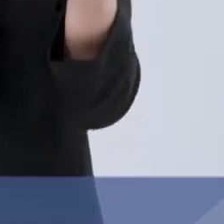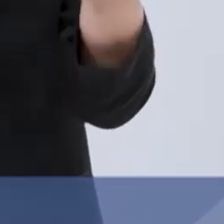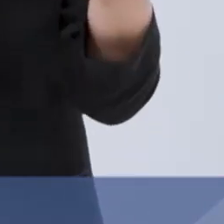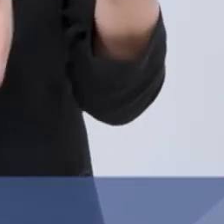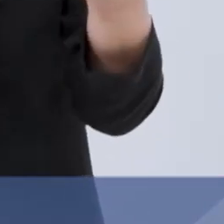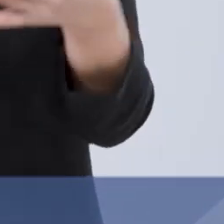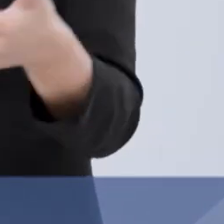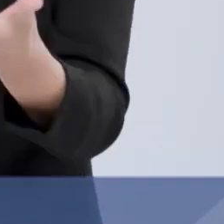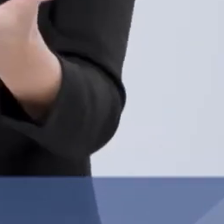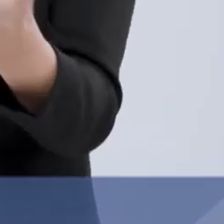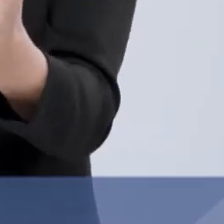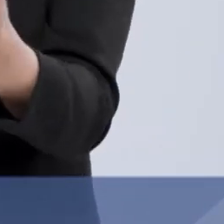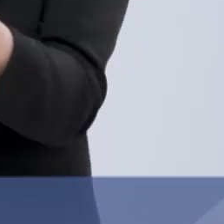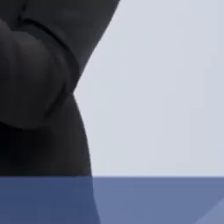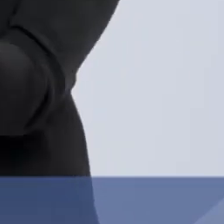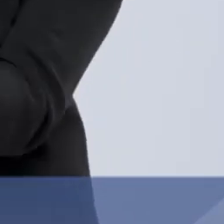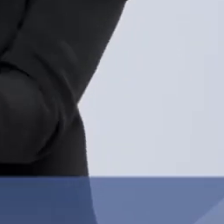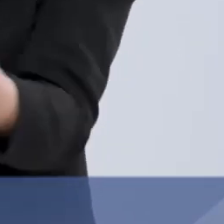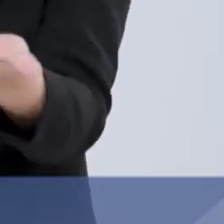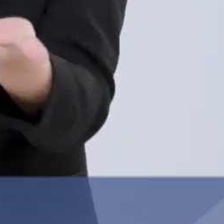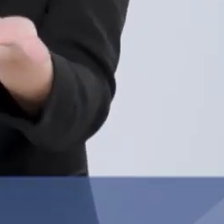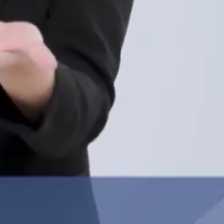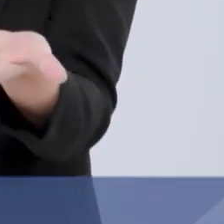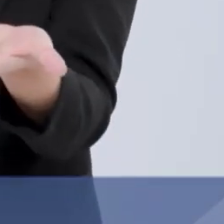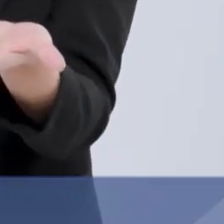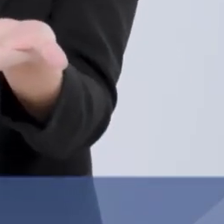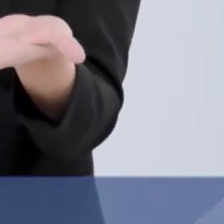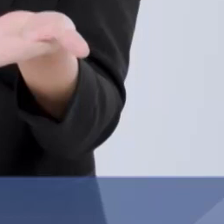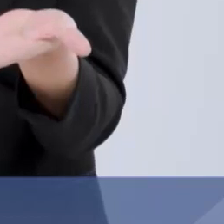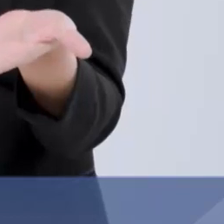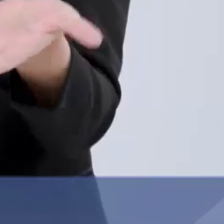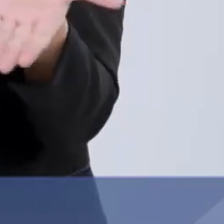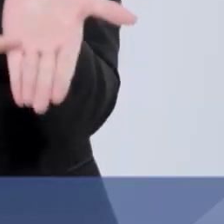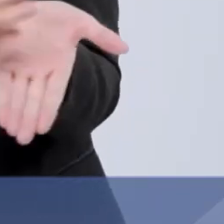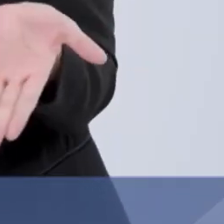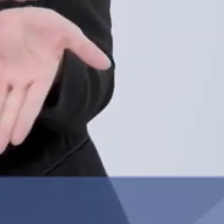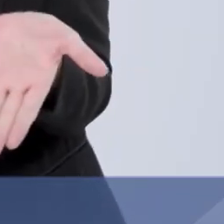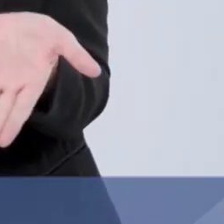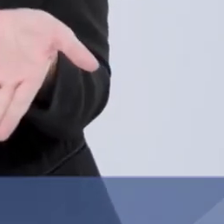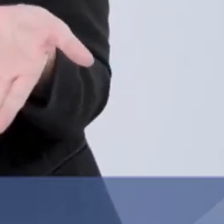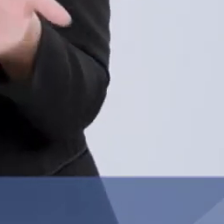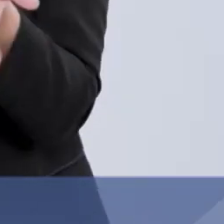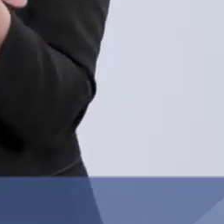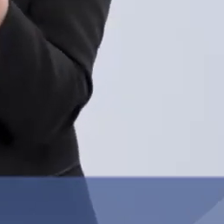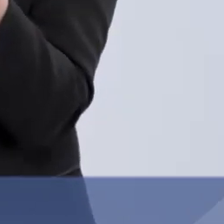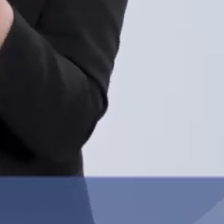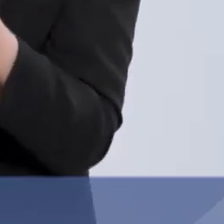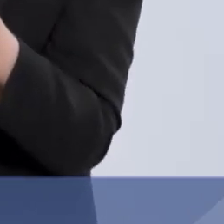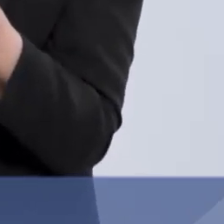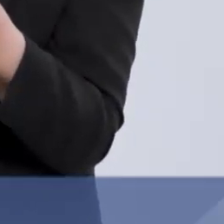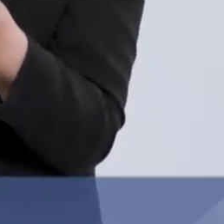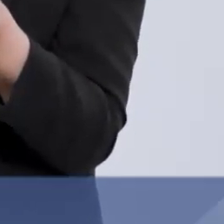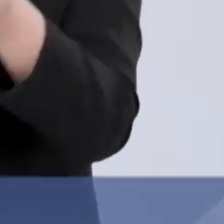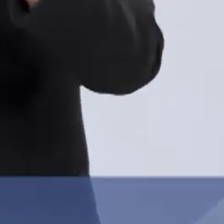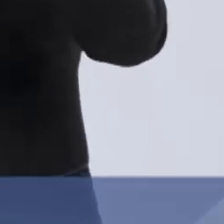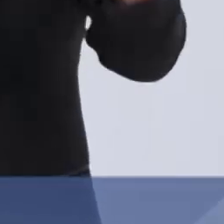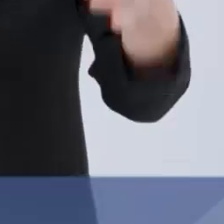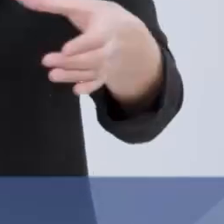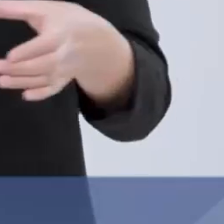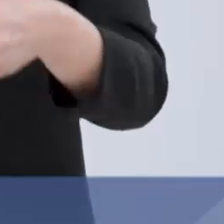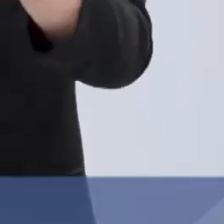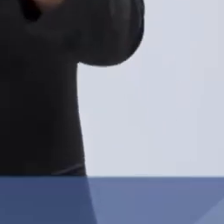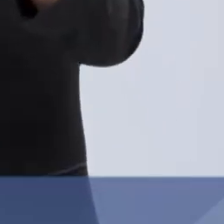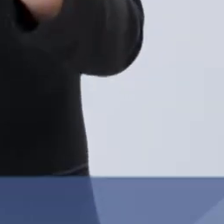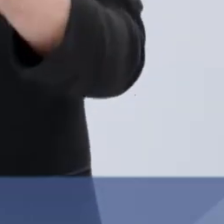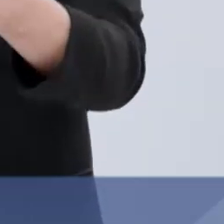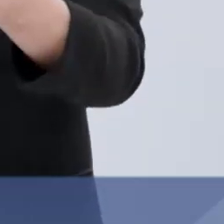선택하여 기표소 안에 있는 기표용구로 기표한 다음 기표 내용이 보이지 않도록 투표지를 접은 후 기표소에서